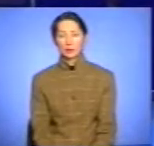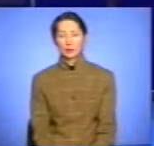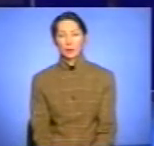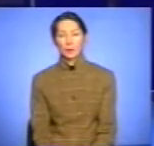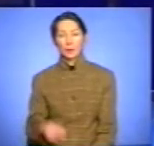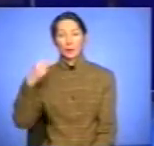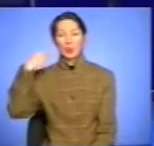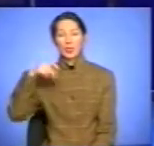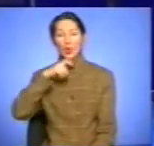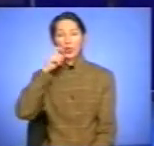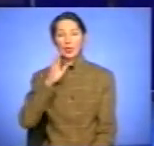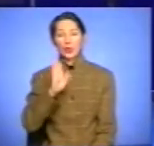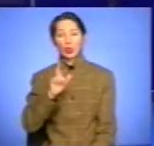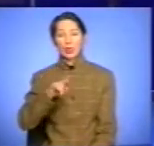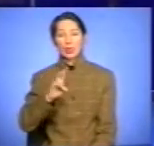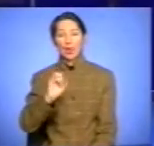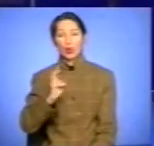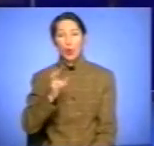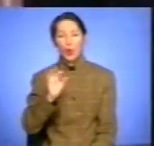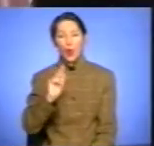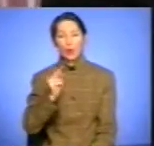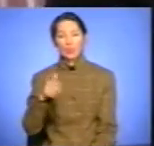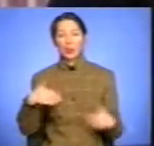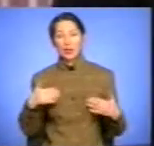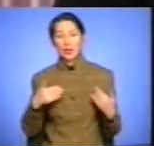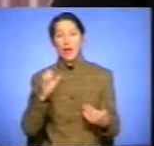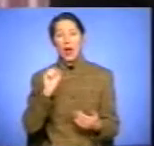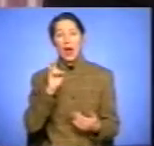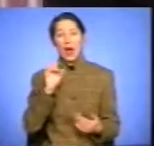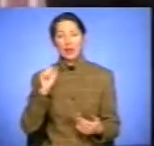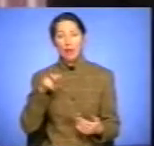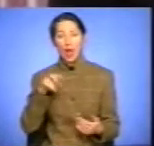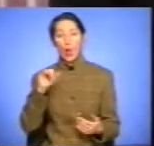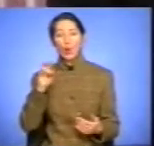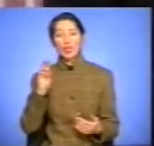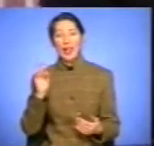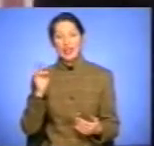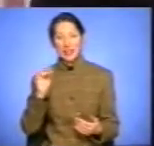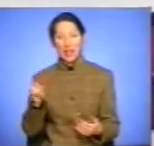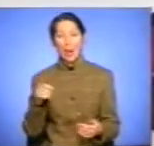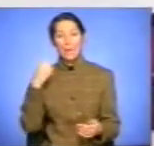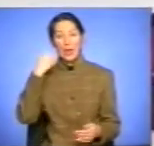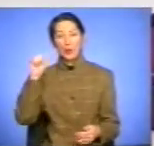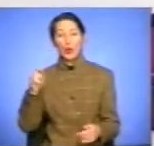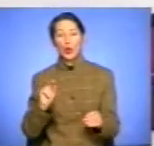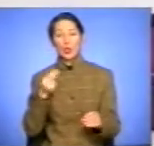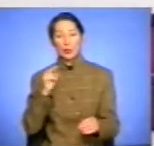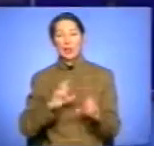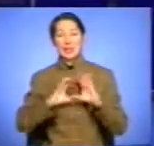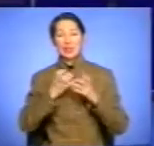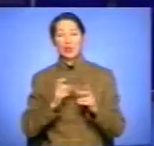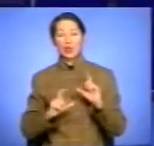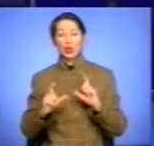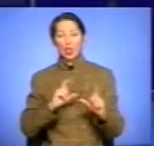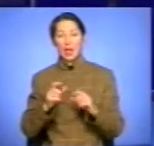президент України Віктор Янукович привітав Ану шеніну з перемогою над Чемпіонаті світу з шахів серед жінок 2012